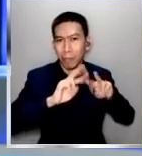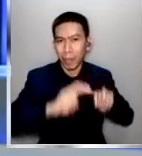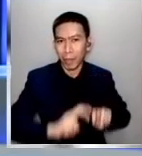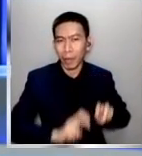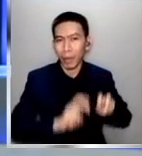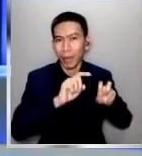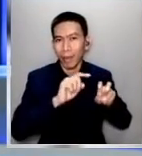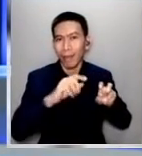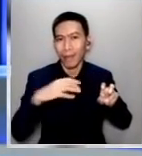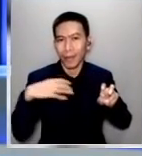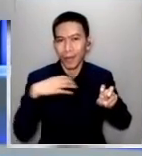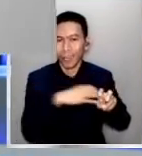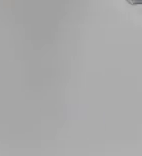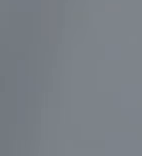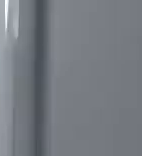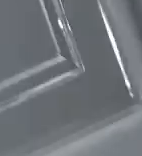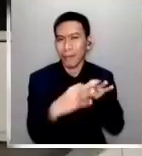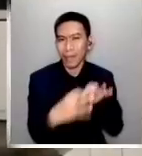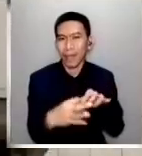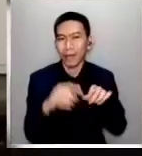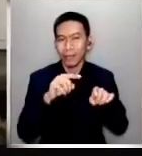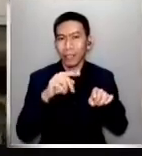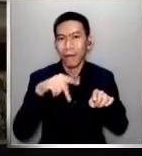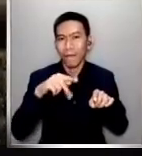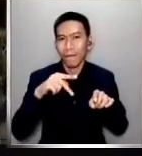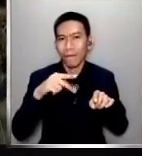pagtutok na ito ni Maki Pulido.